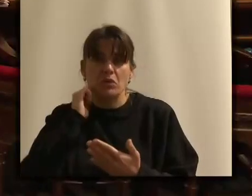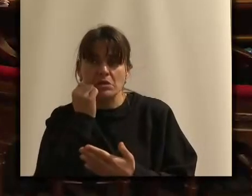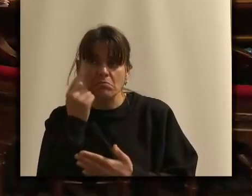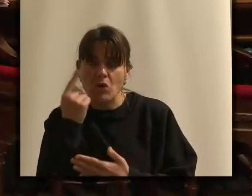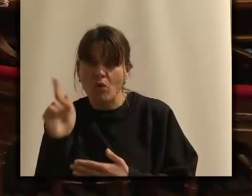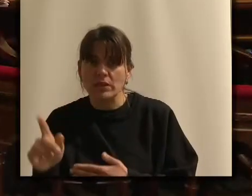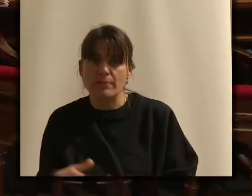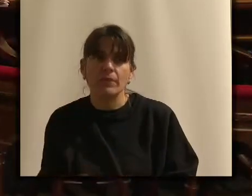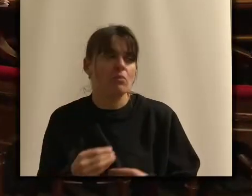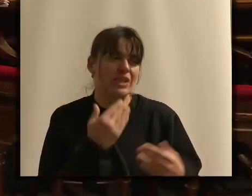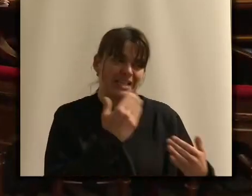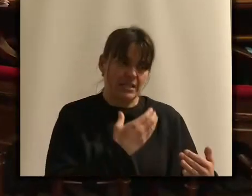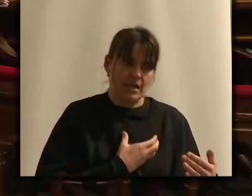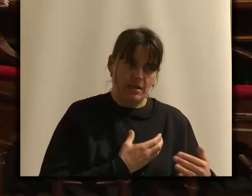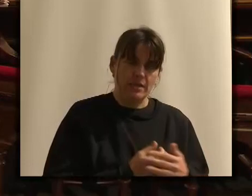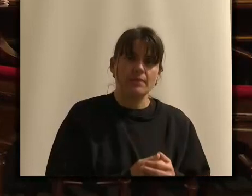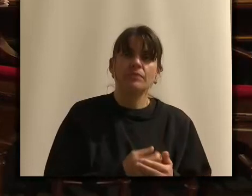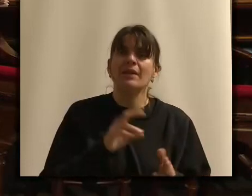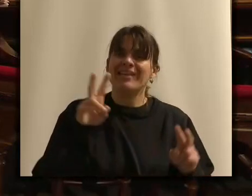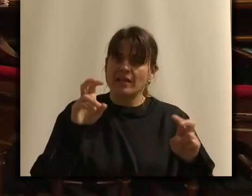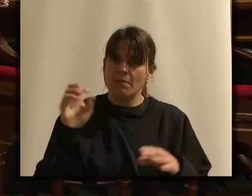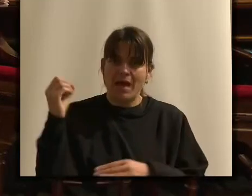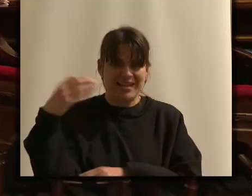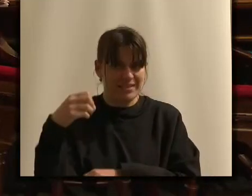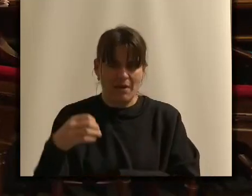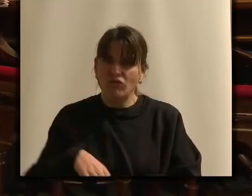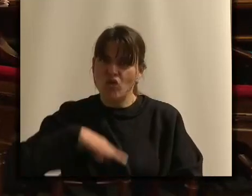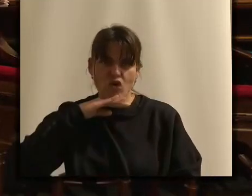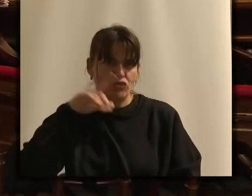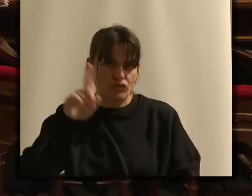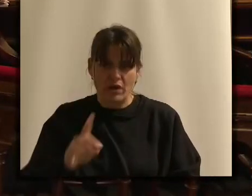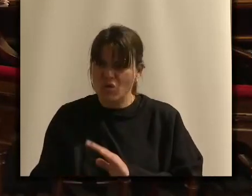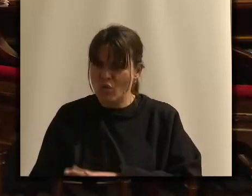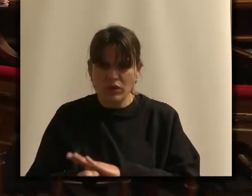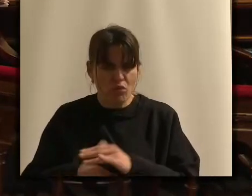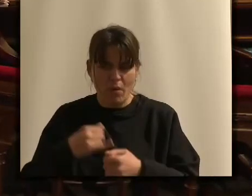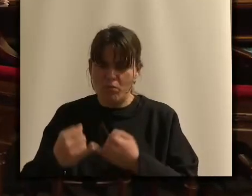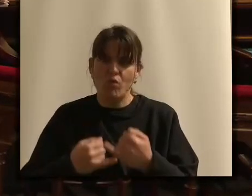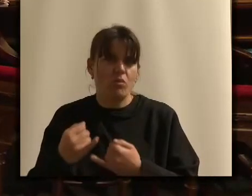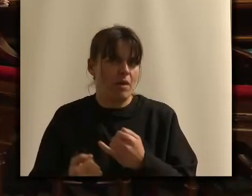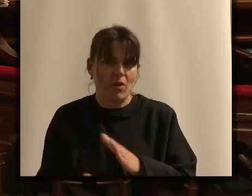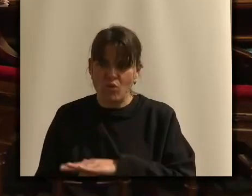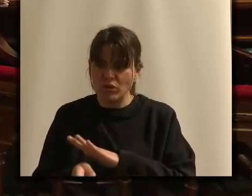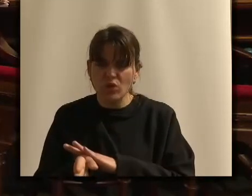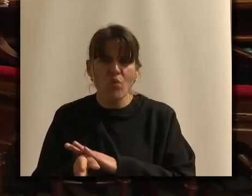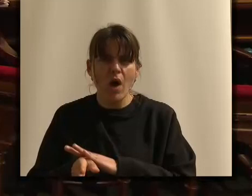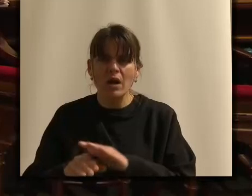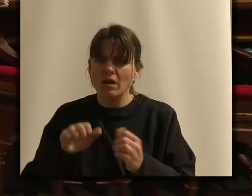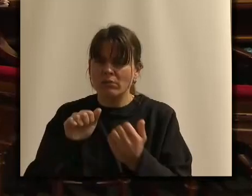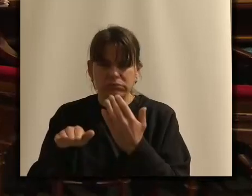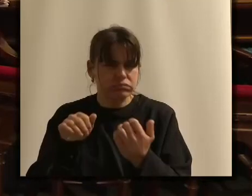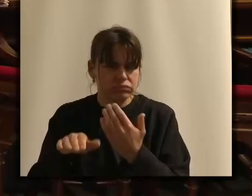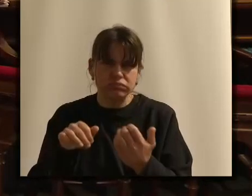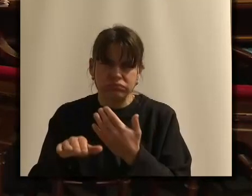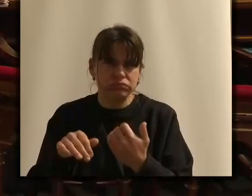Moltes gràcies, alcaldessa. Aquest és el prec, amb els semàfors no n'hi ha prou, continuen tenint problemes, continuen tenint molt trànsit i per